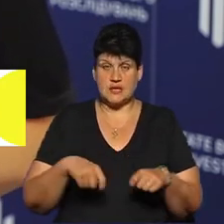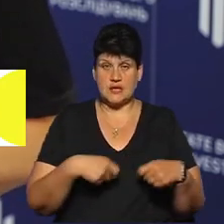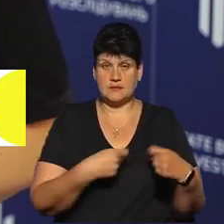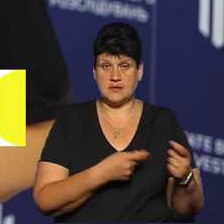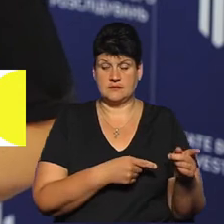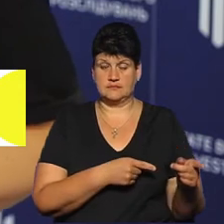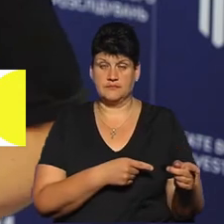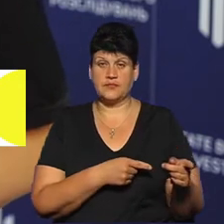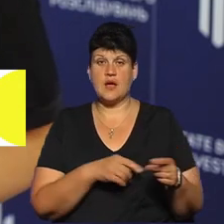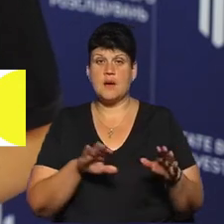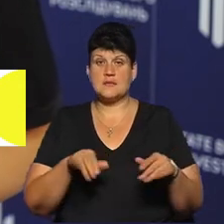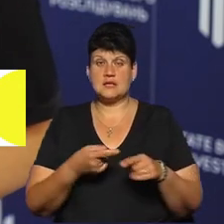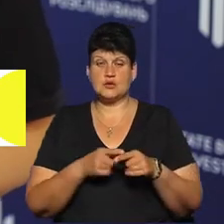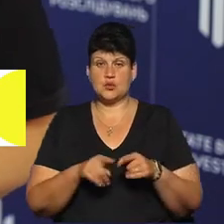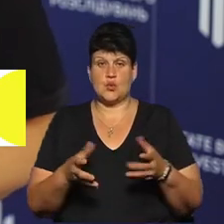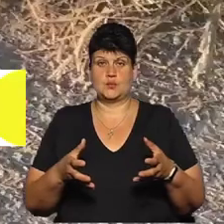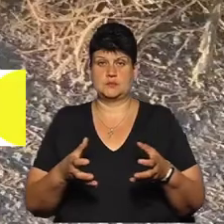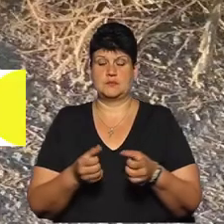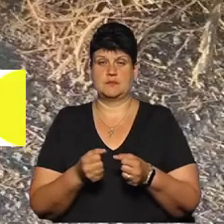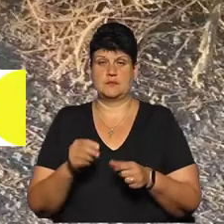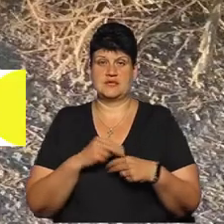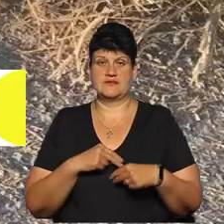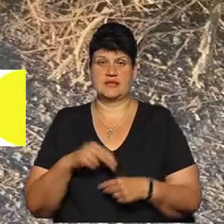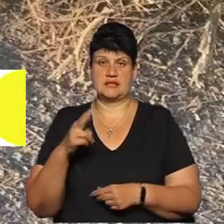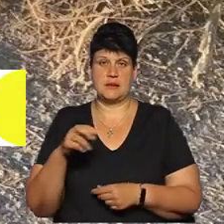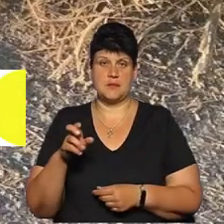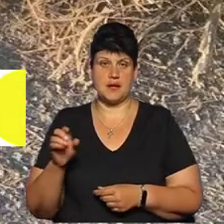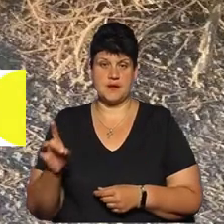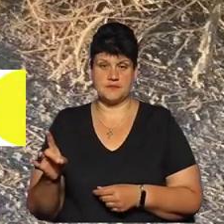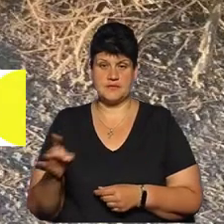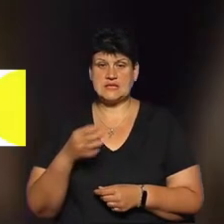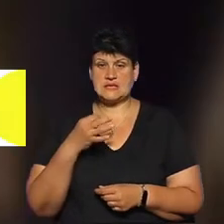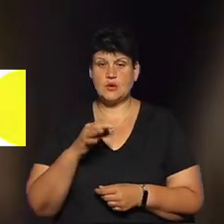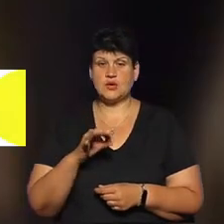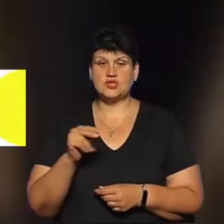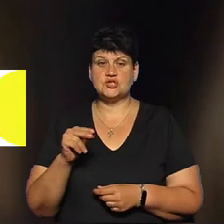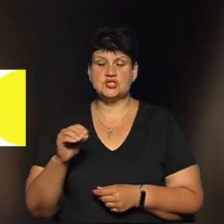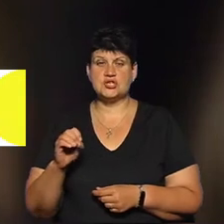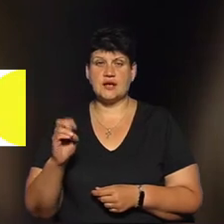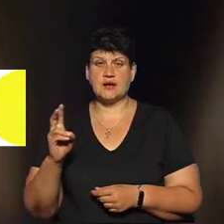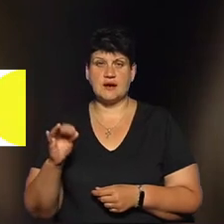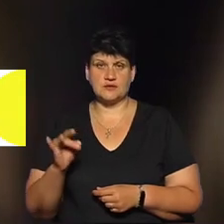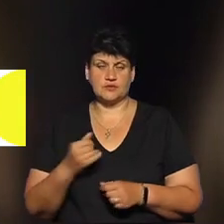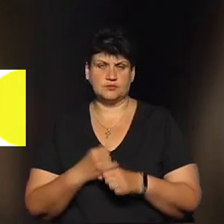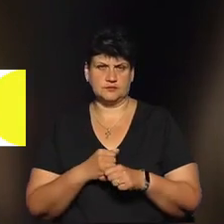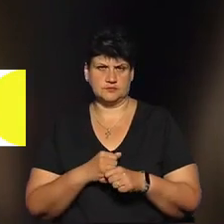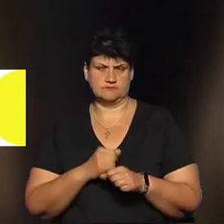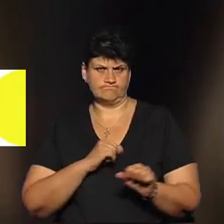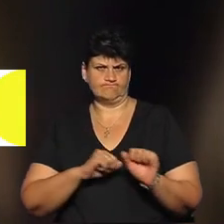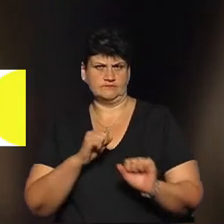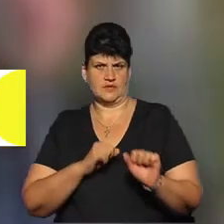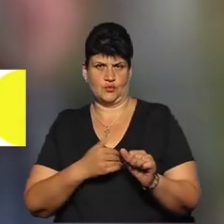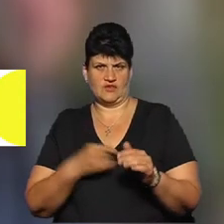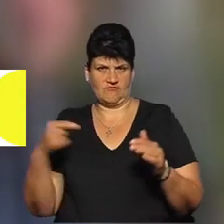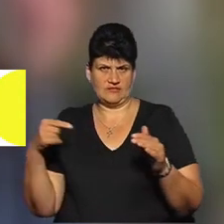чого їх затримали працівники ДБР. Як розповіла Ольга Чеканова, при затриманні підозрюваний чинив опір і намагався втекти на власному